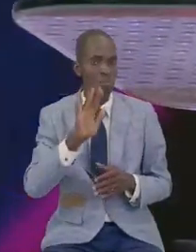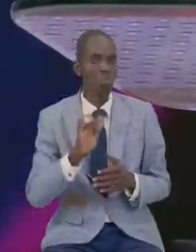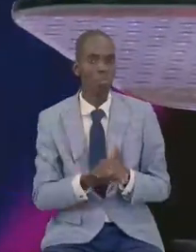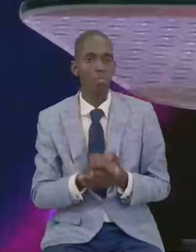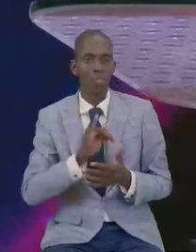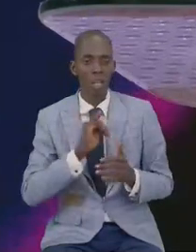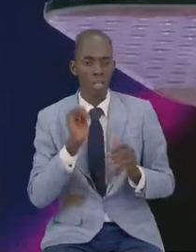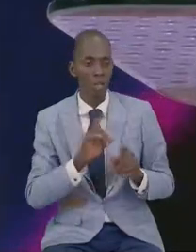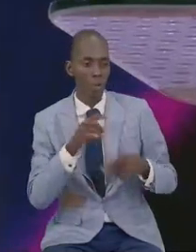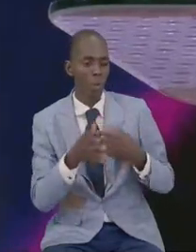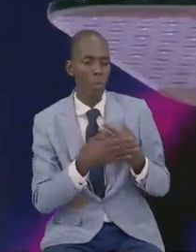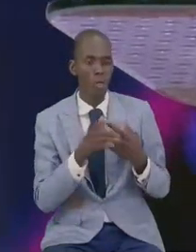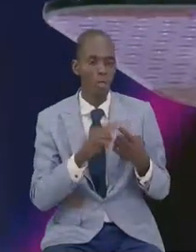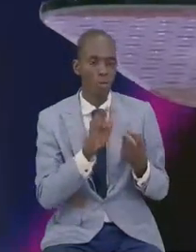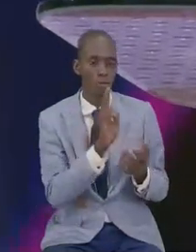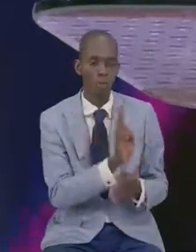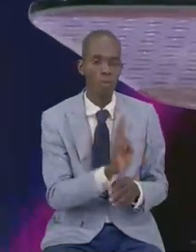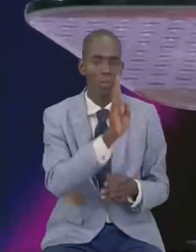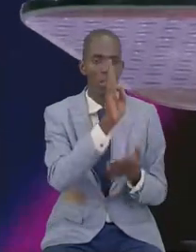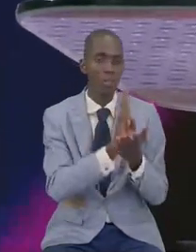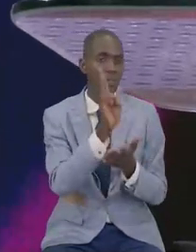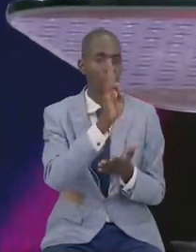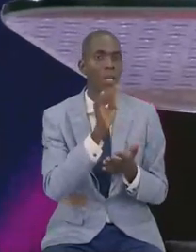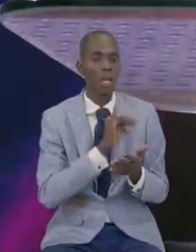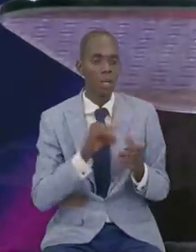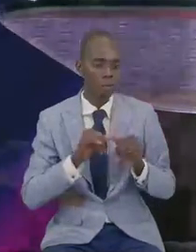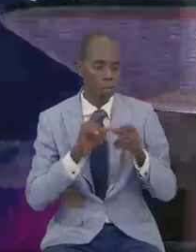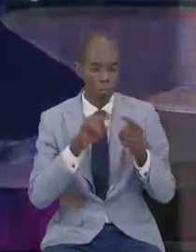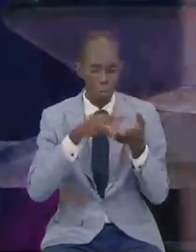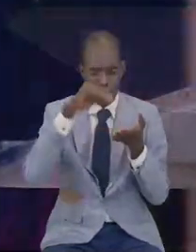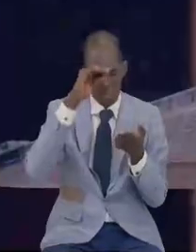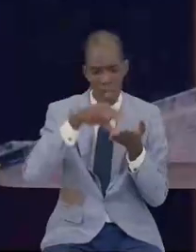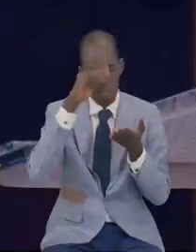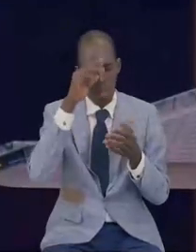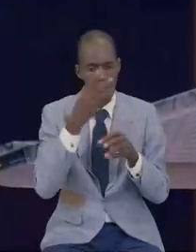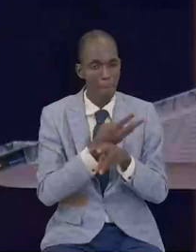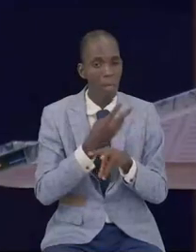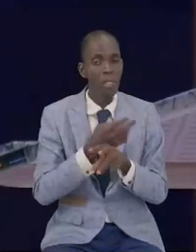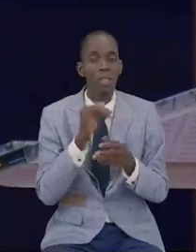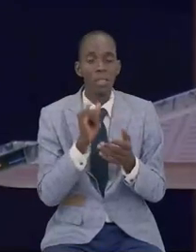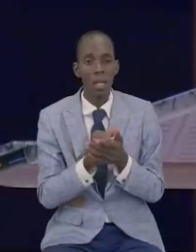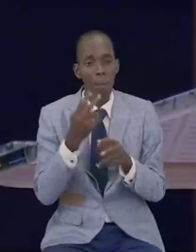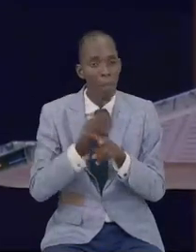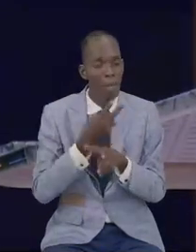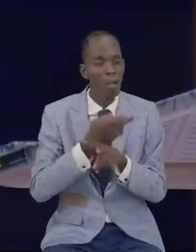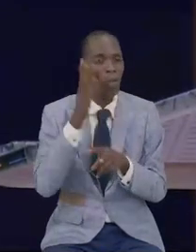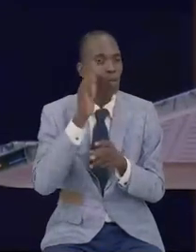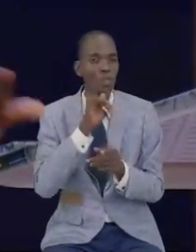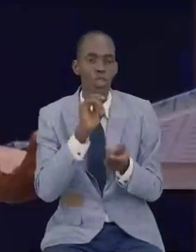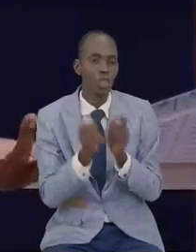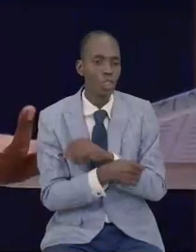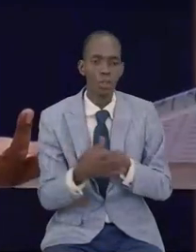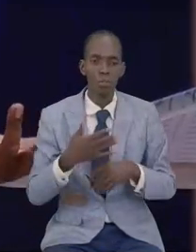retourner à l'université et continuer à apprendre les mathématiques, mais les mathématiques ne vont